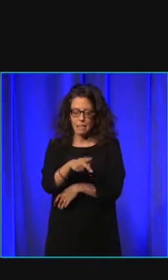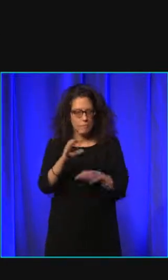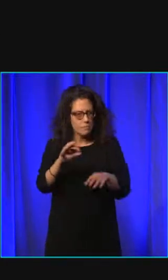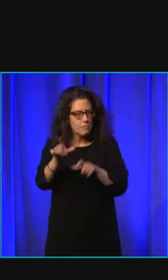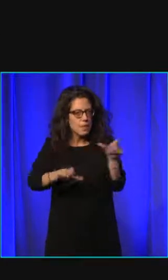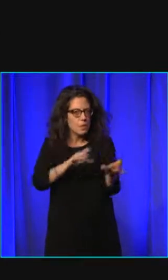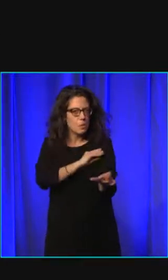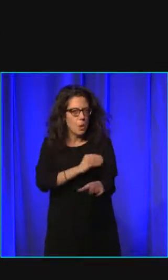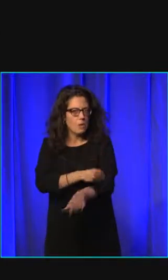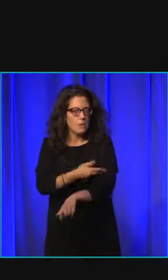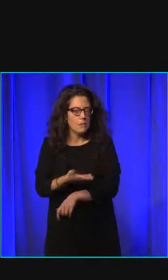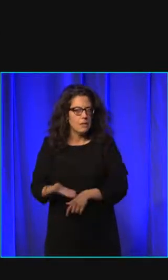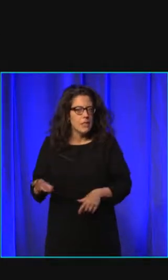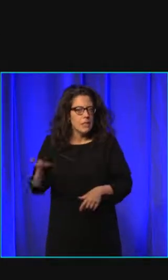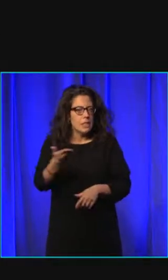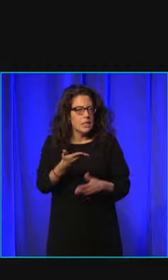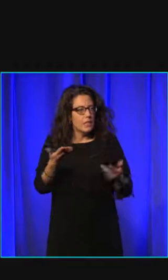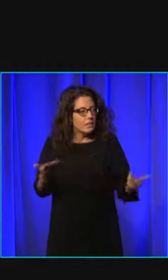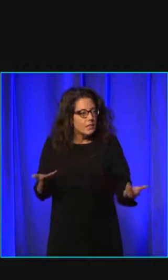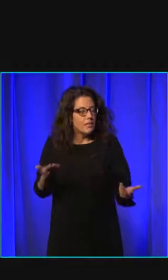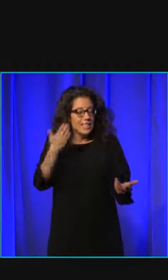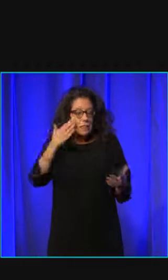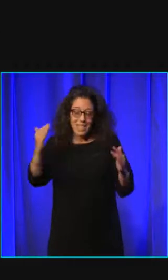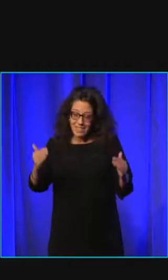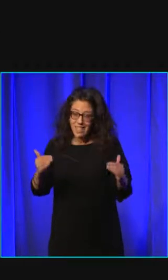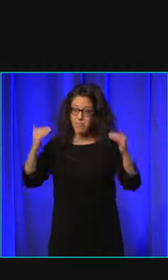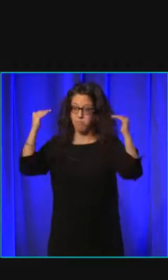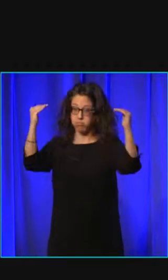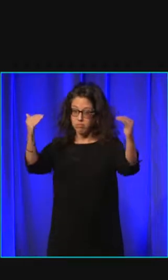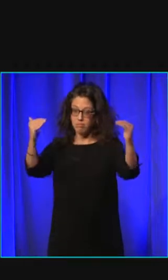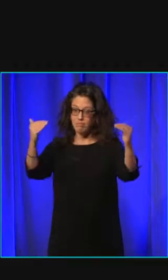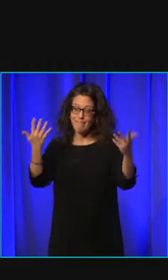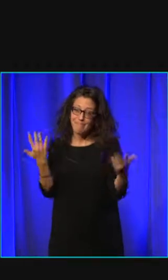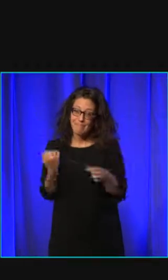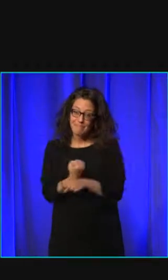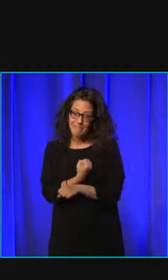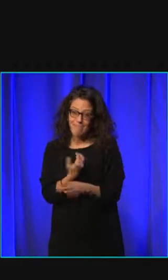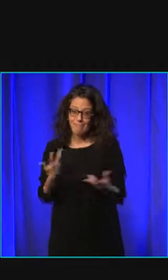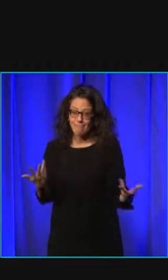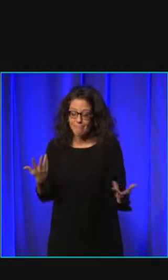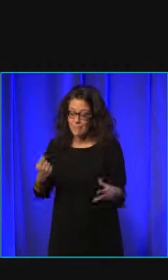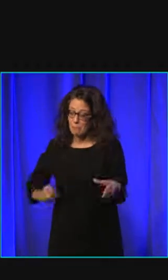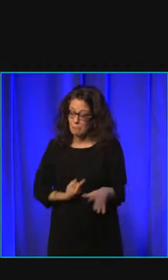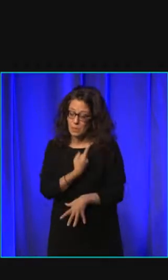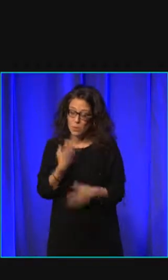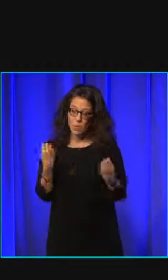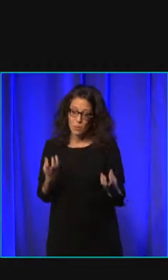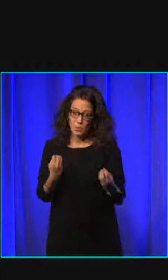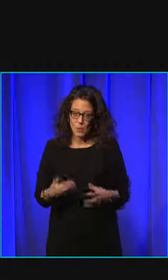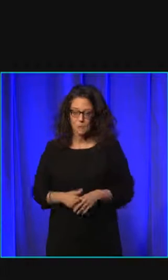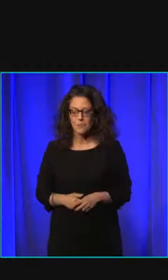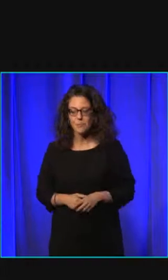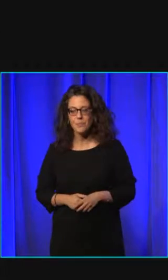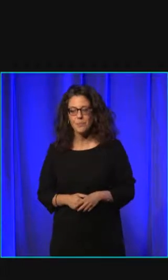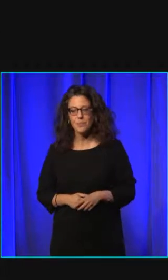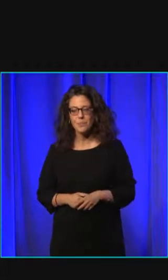sportifs, quand on fait du sport de haut niveau, malheureusement, la blessure, ça fait partie d'une carrière sportive.